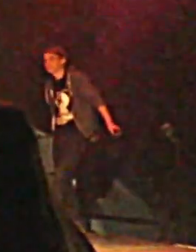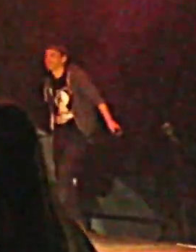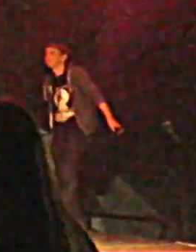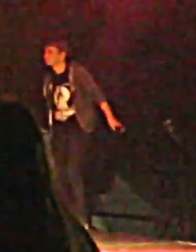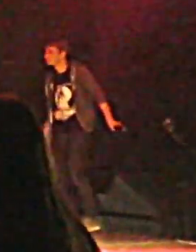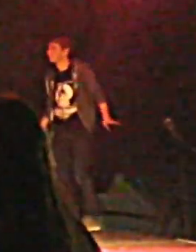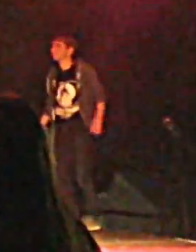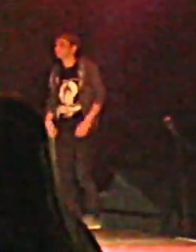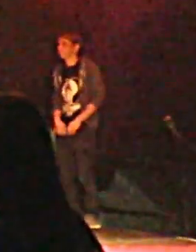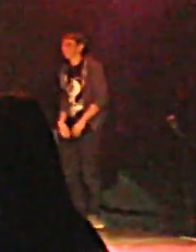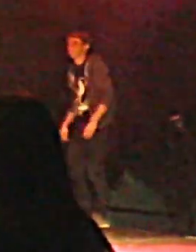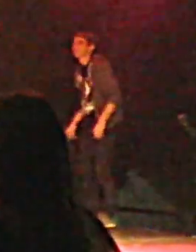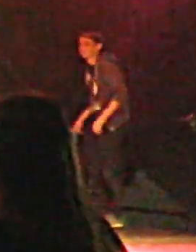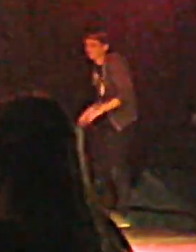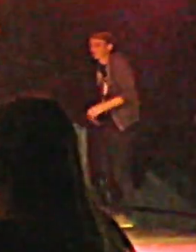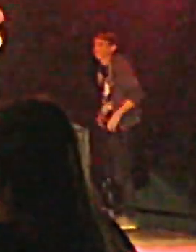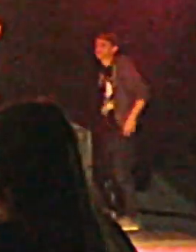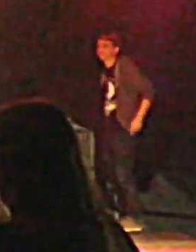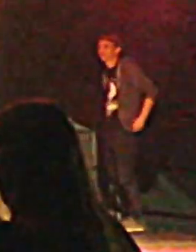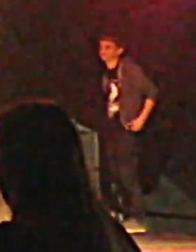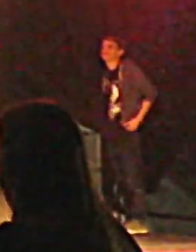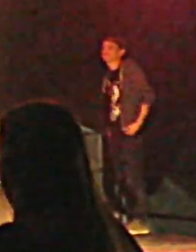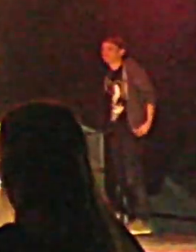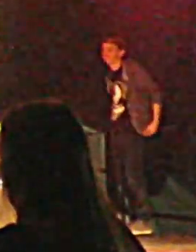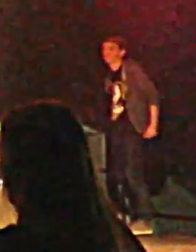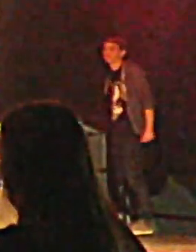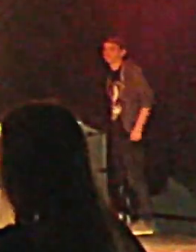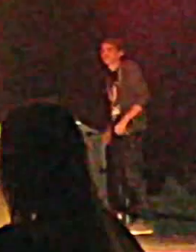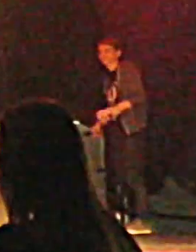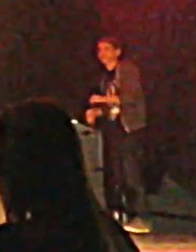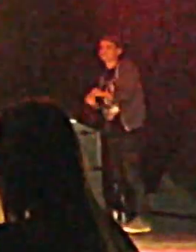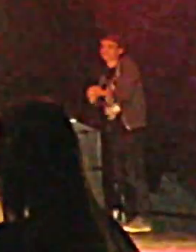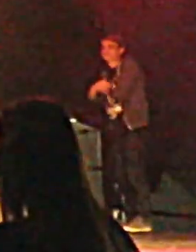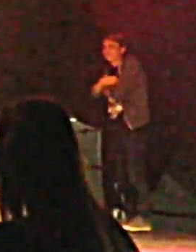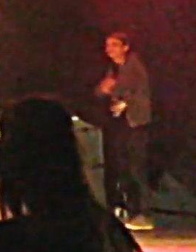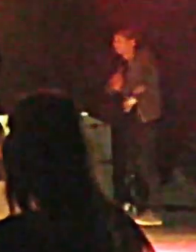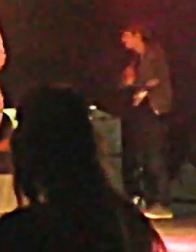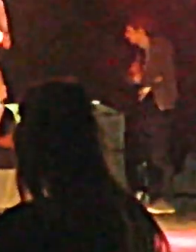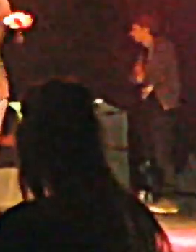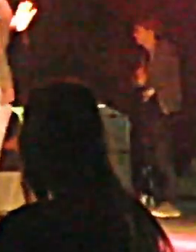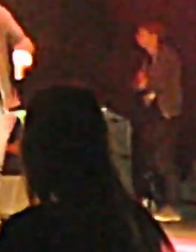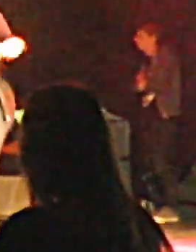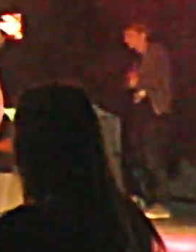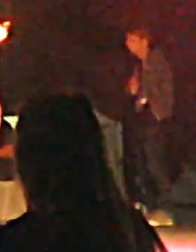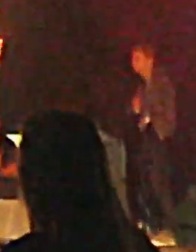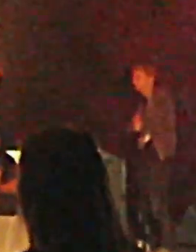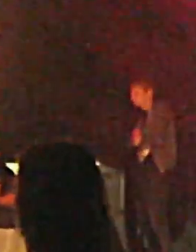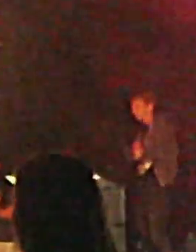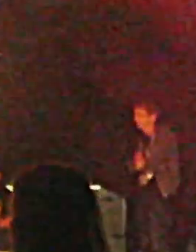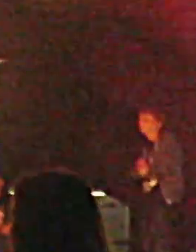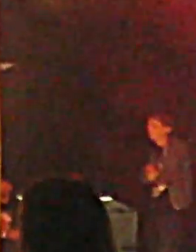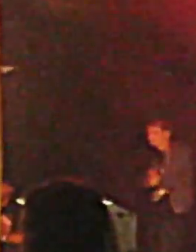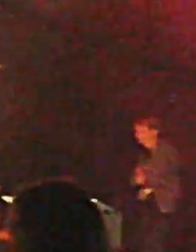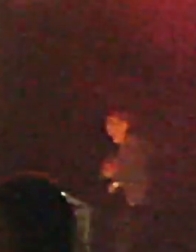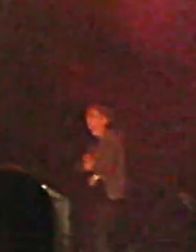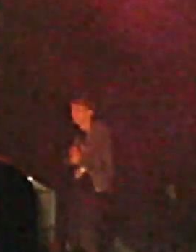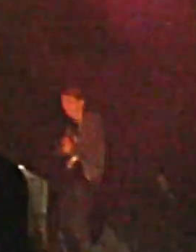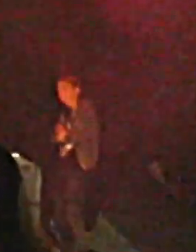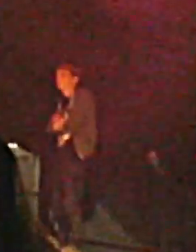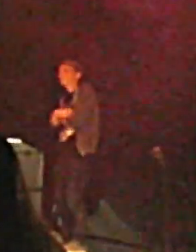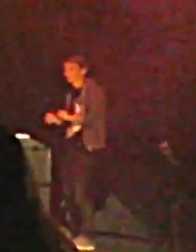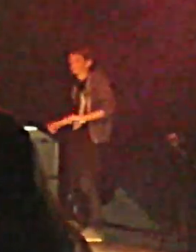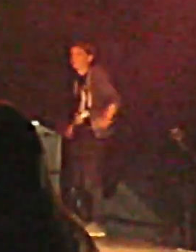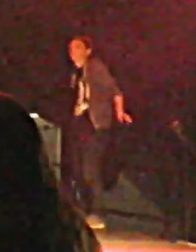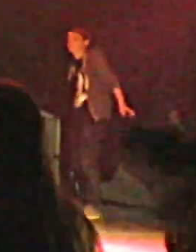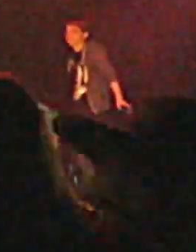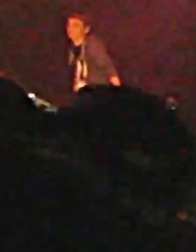Alec Moon. Street Fighter, Style, Hart, Farce, Pretty, Glavur, Kupalusos. Komm, es mit Satsiki in den Straßen dieser Stadt. Werden Helden geboren.